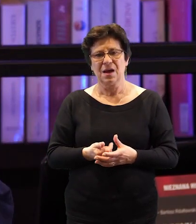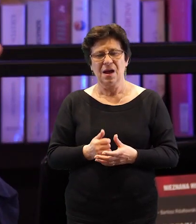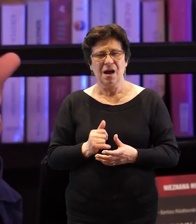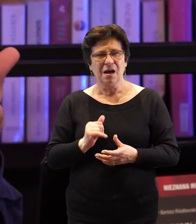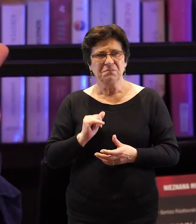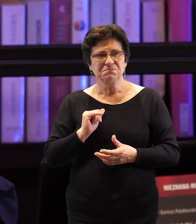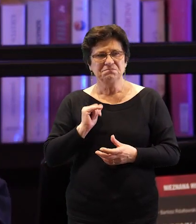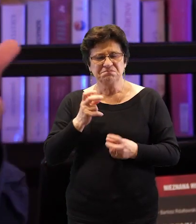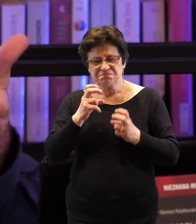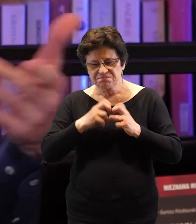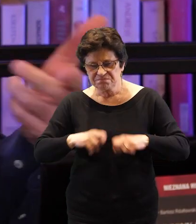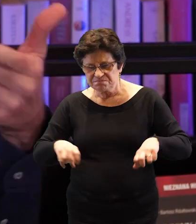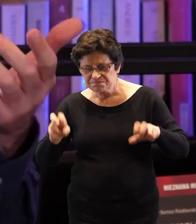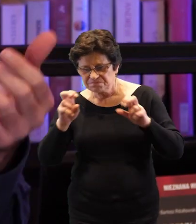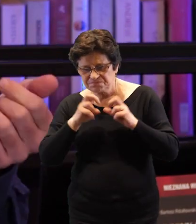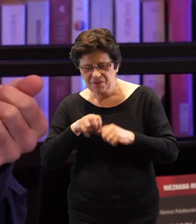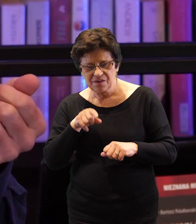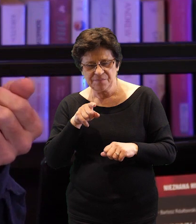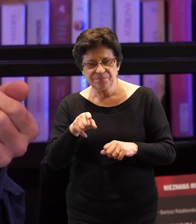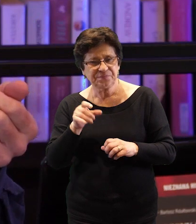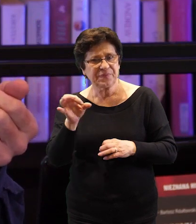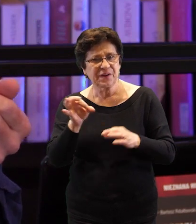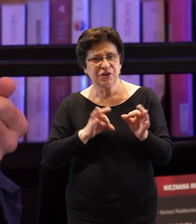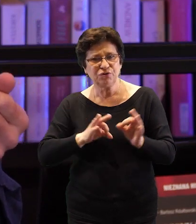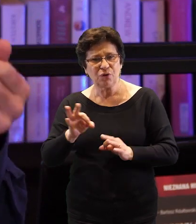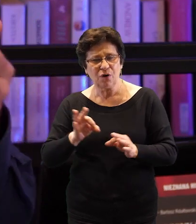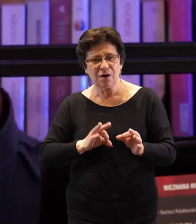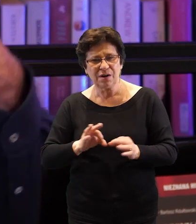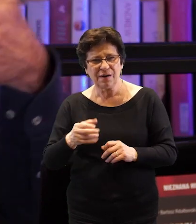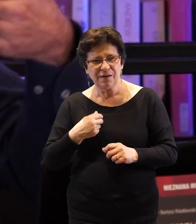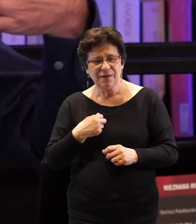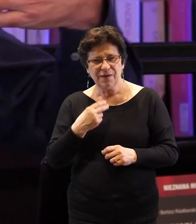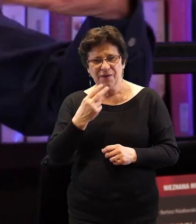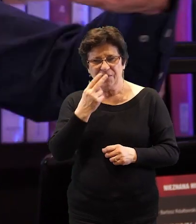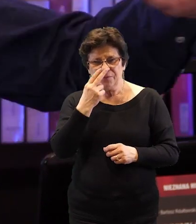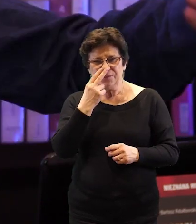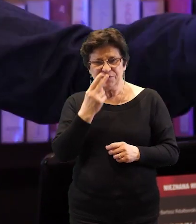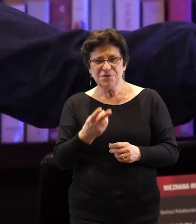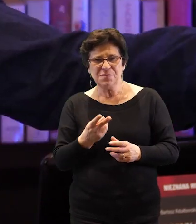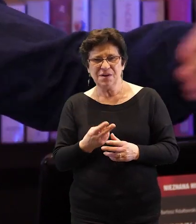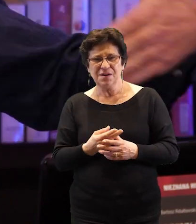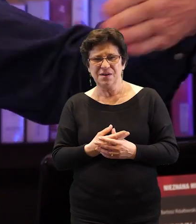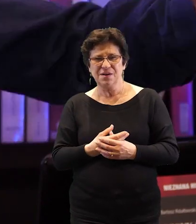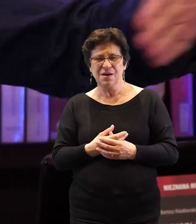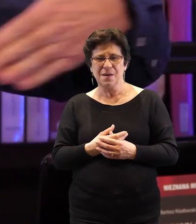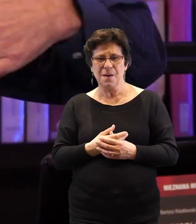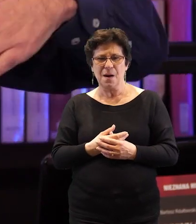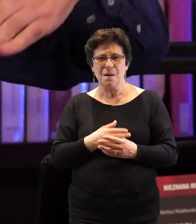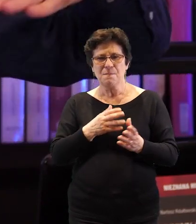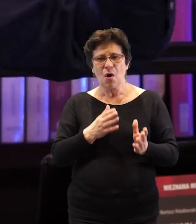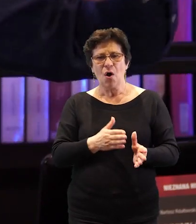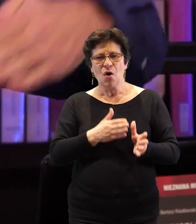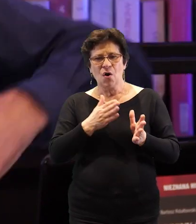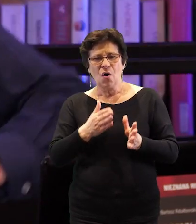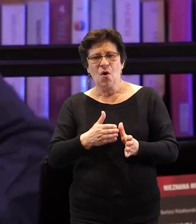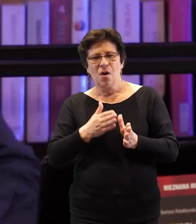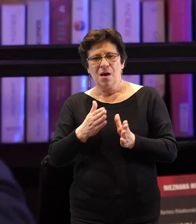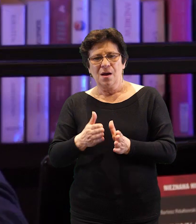Państwo analizowali tą historię i widzieli tak po kolei,